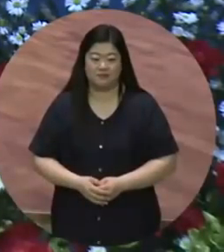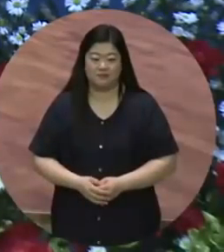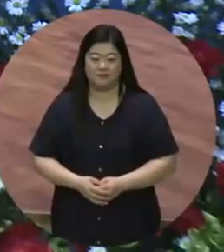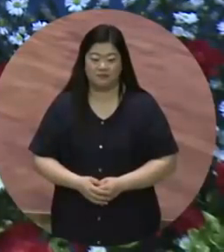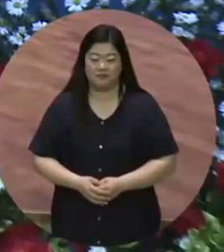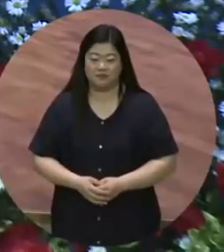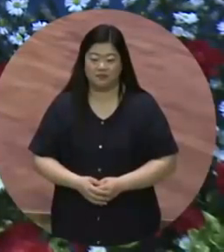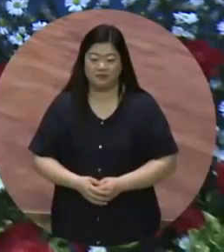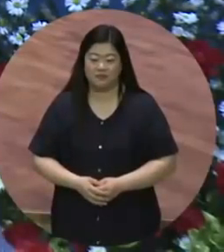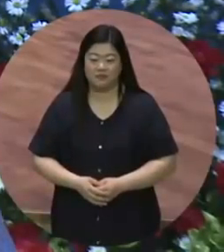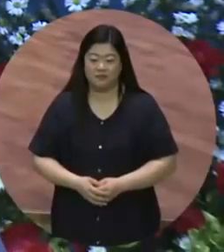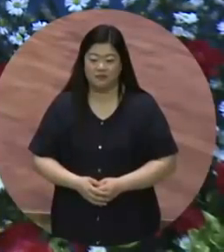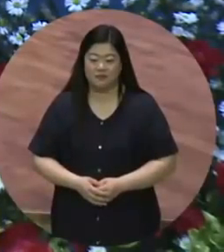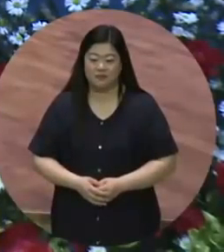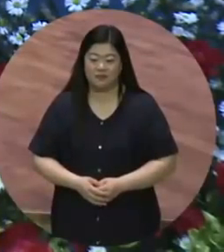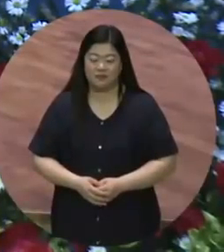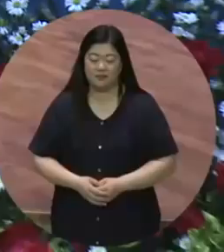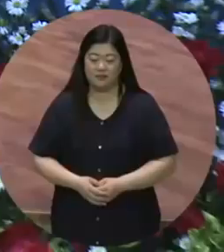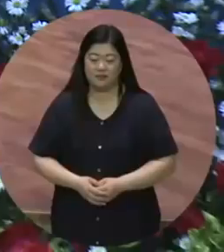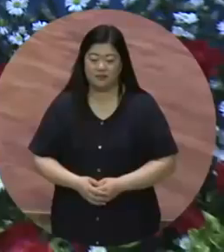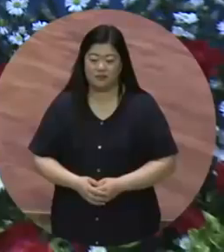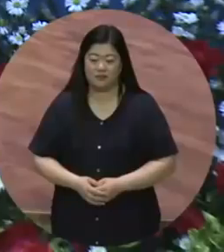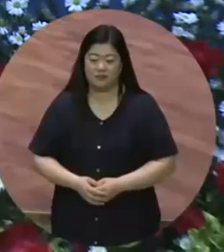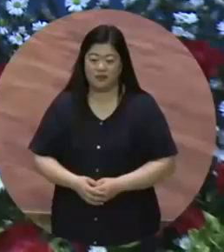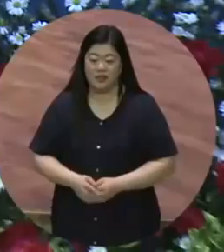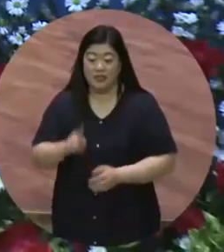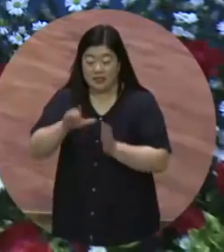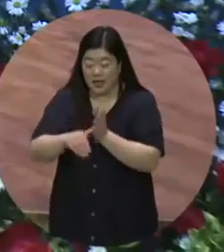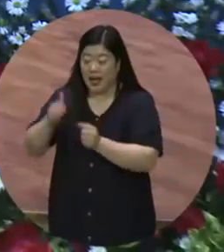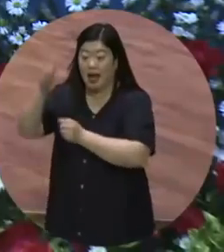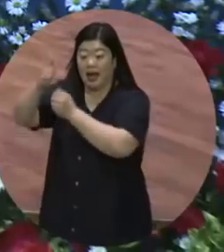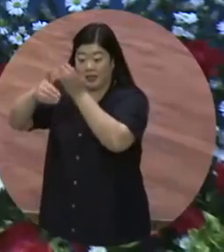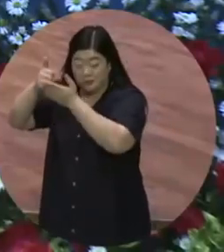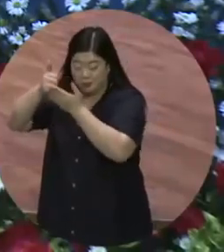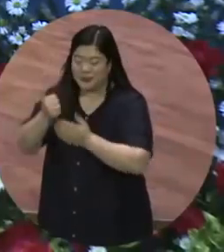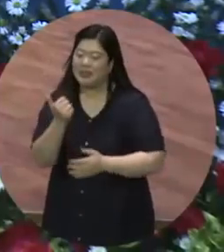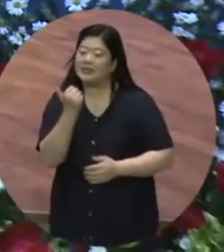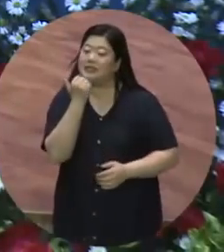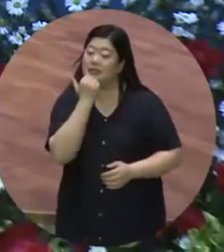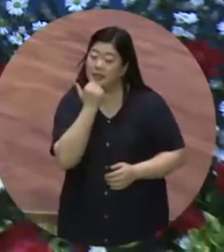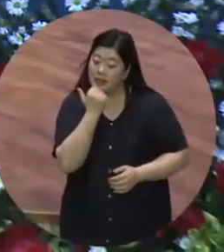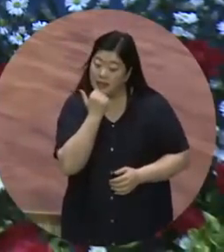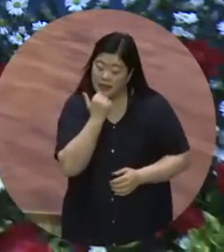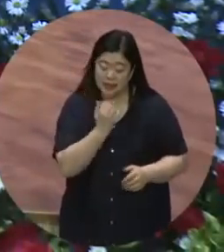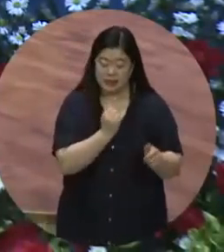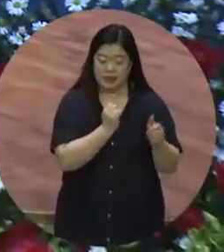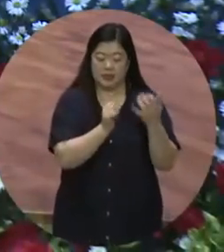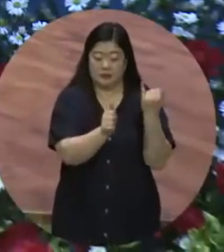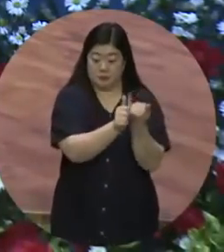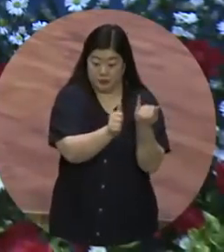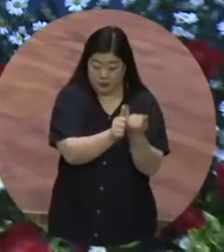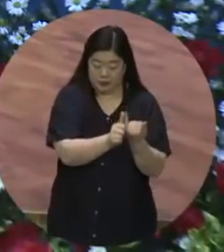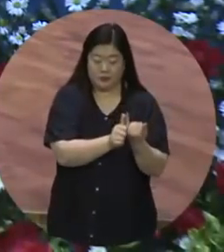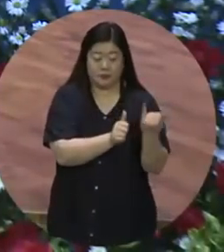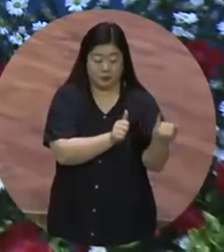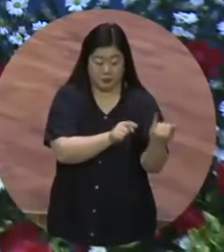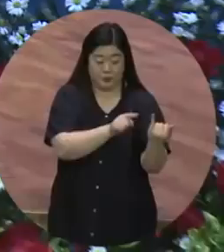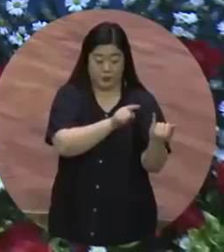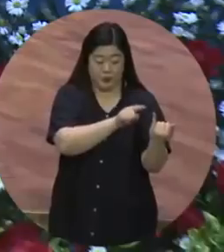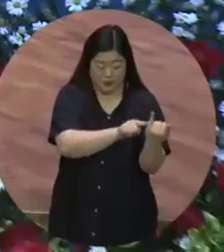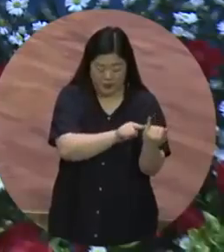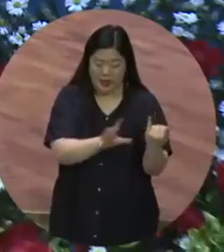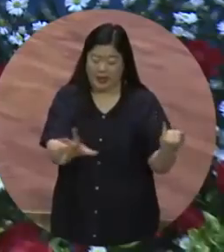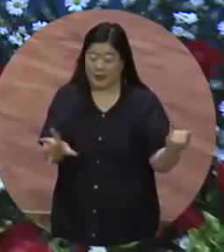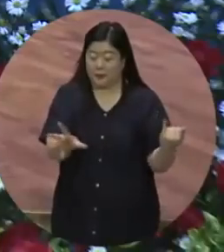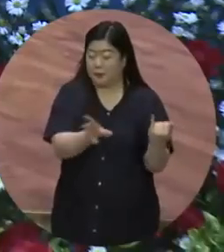자, 여기서 하나님이 절대주권 보여주면서 이삭이 에서와 야곱을